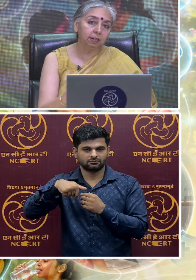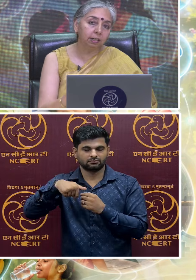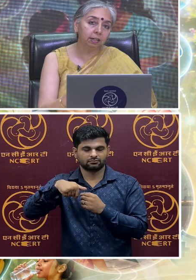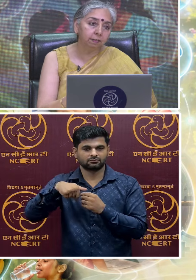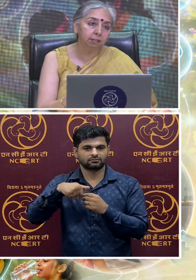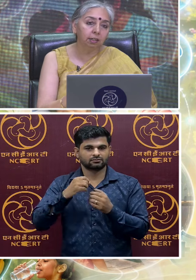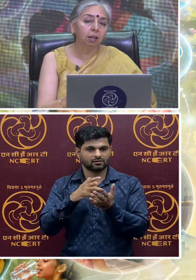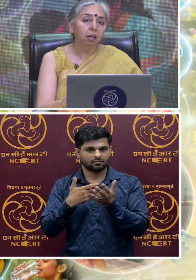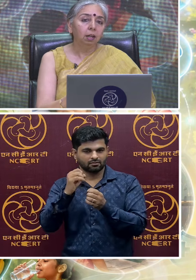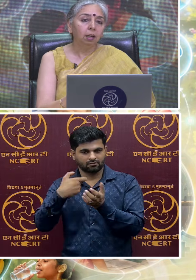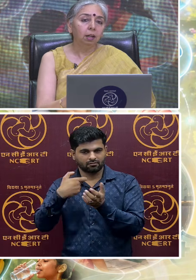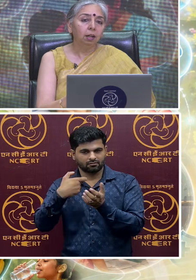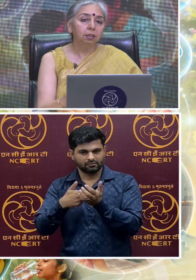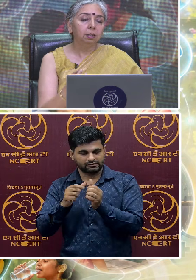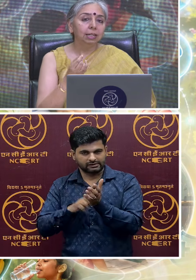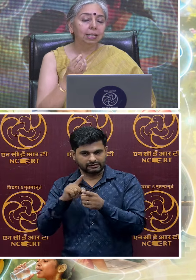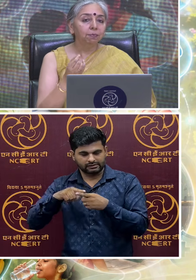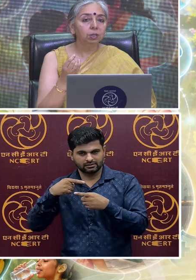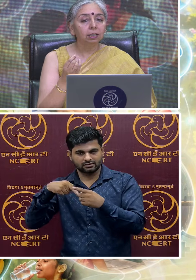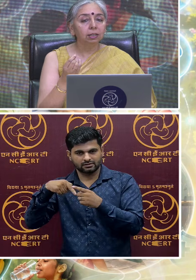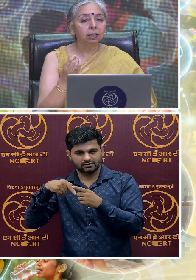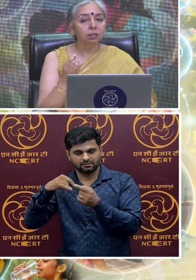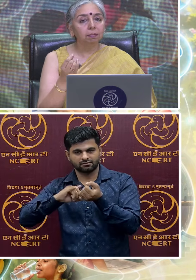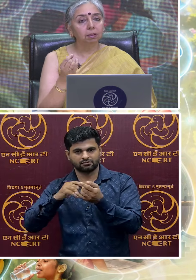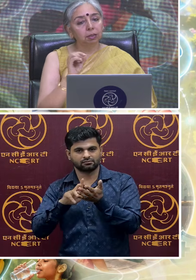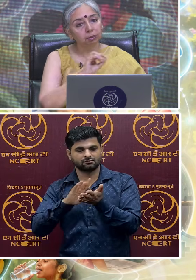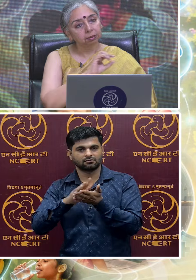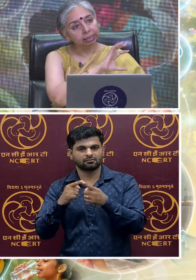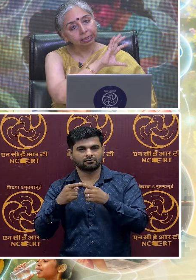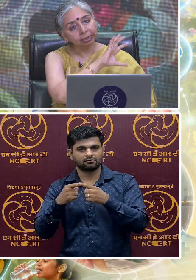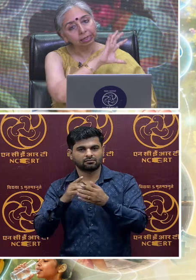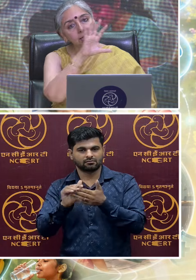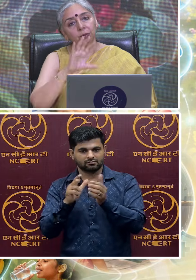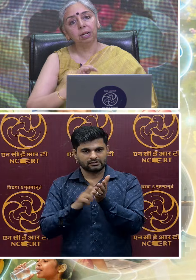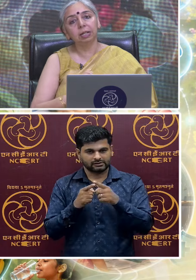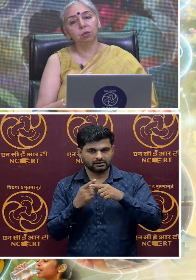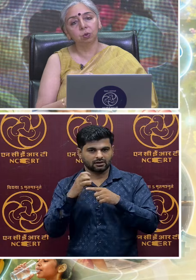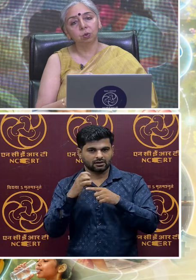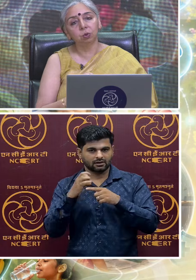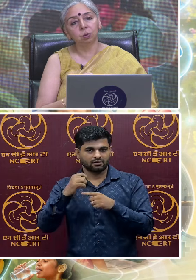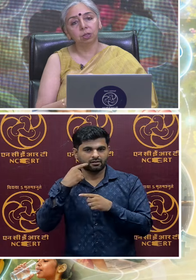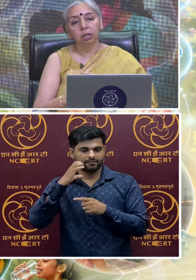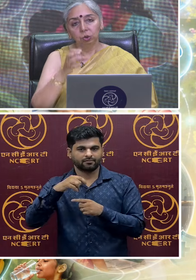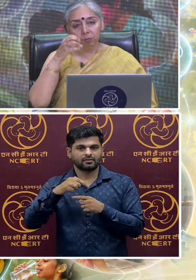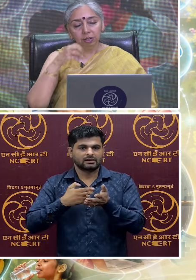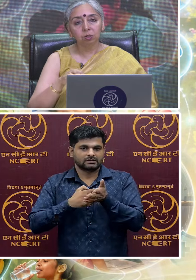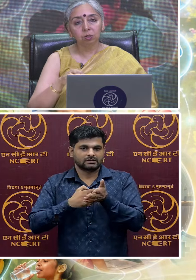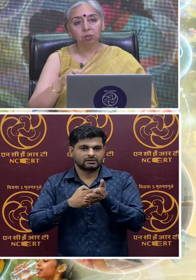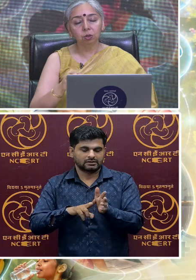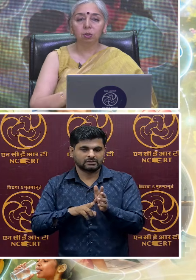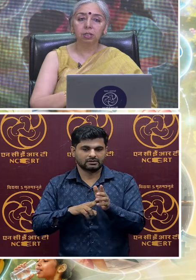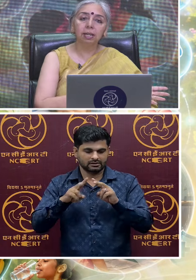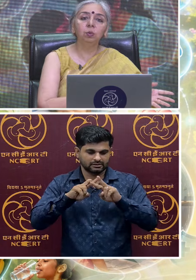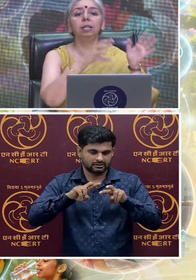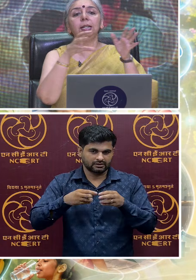उसमें प्रेजर्वेटिव्स हैं। दीज फूड्स आर एक्चुअली नथिंग इज़ फ्रॉम अ नेचुरल सोर्स। जो भी